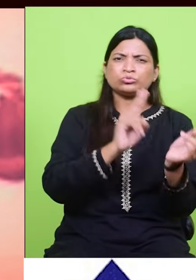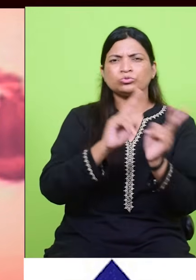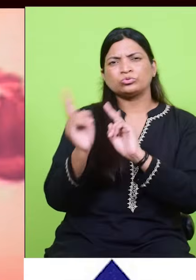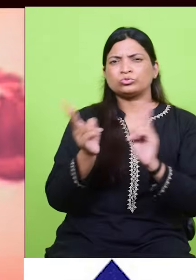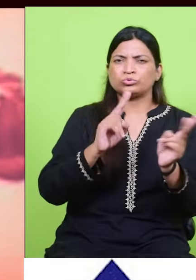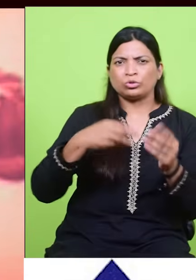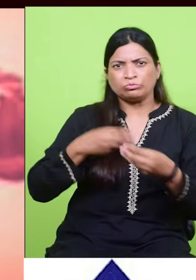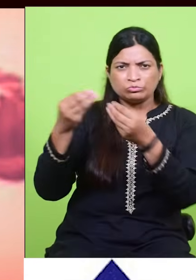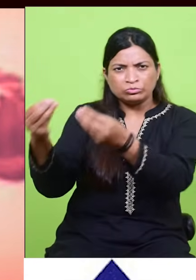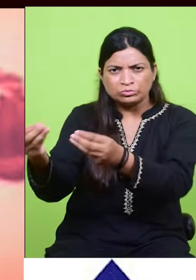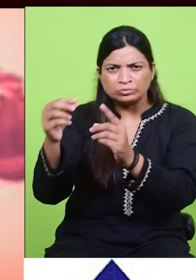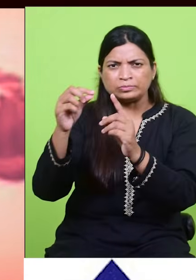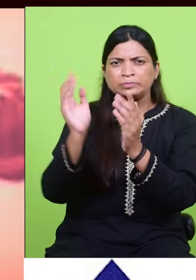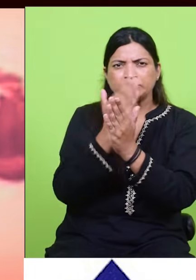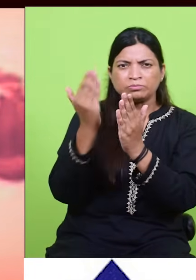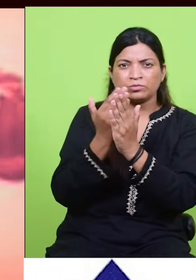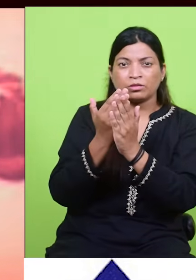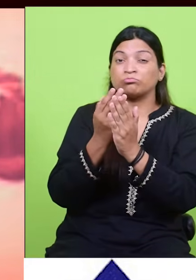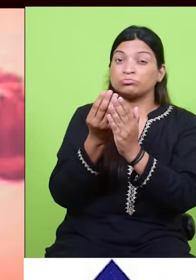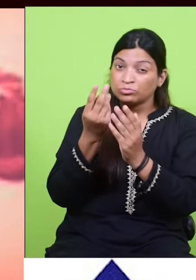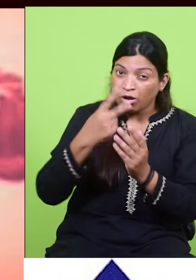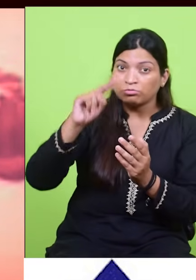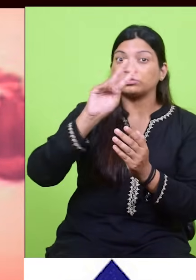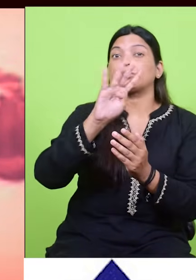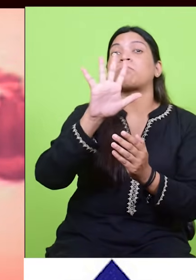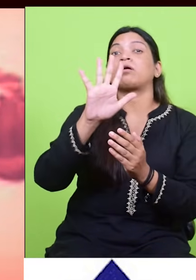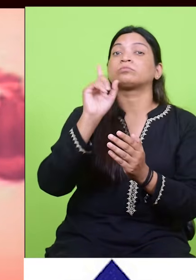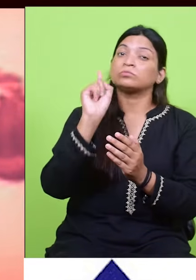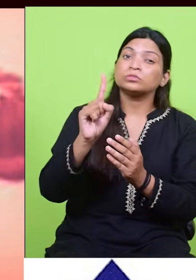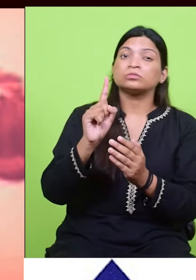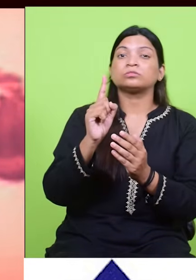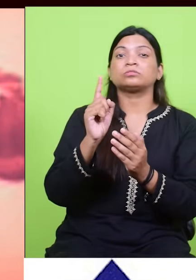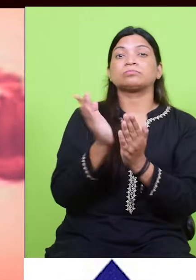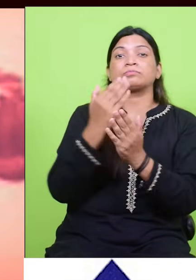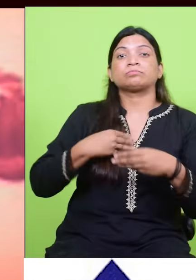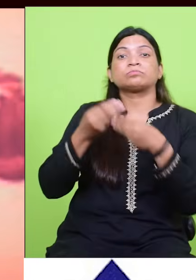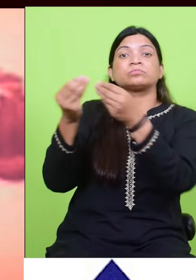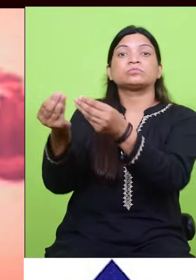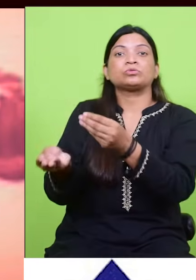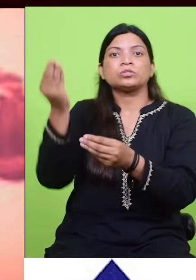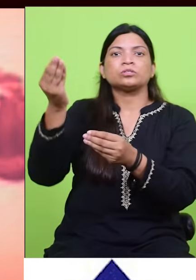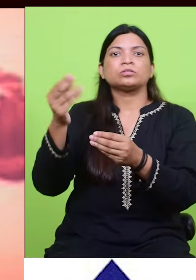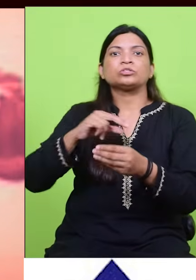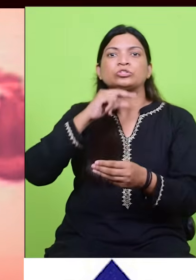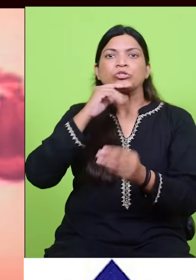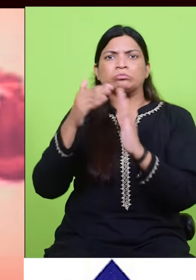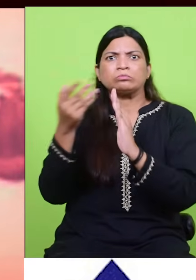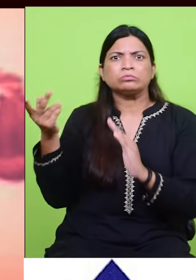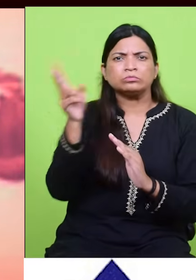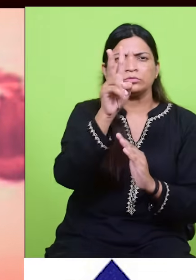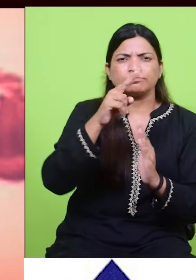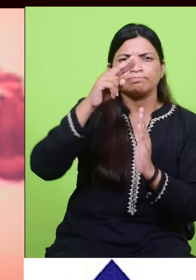2 या 3 देते, बट 4 या 5 तक भी हम लेकर गए। गुरदीप ने घर जाके उसको रीड करा, क्योंकि आपको